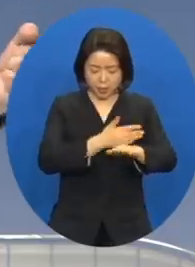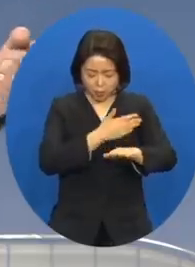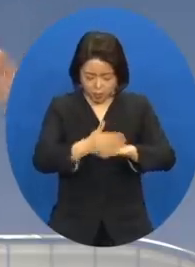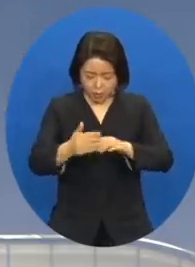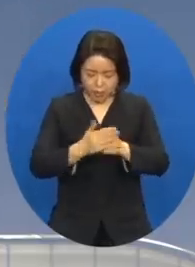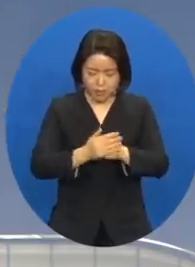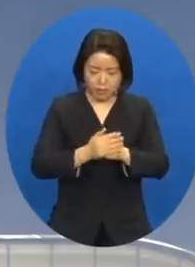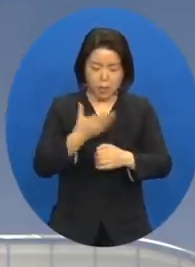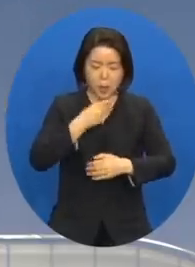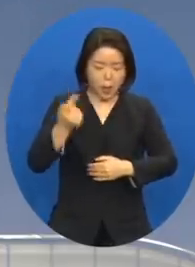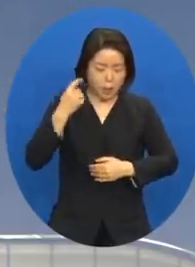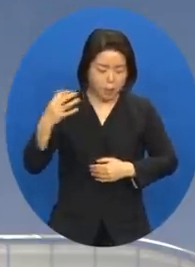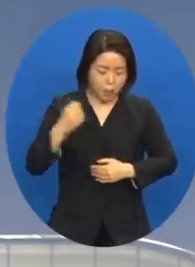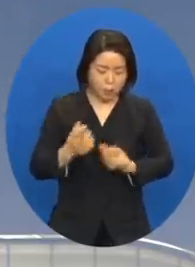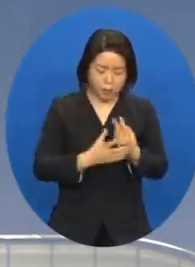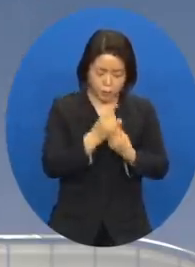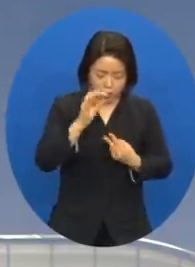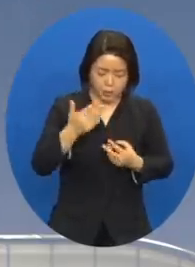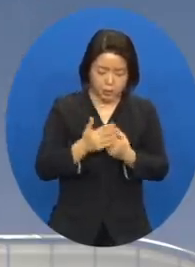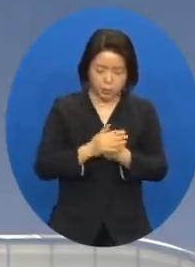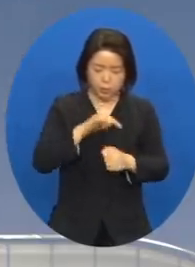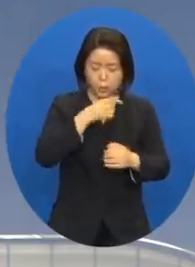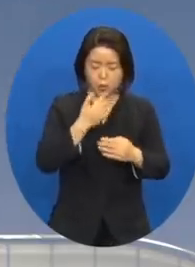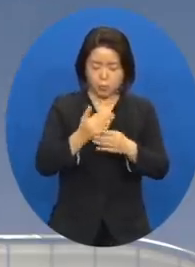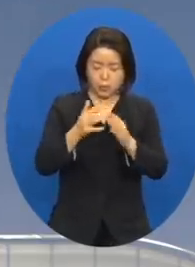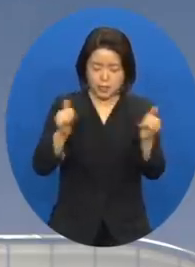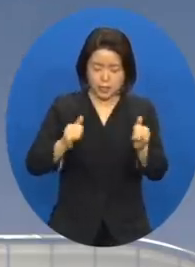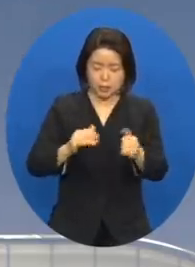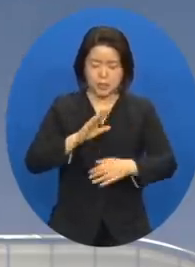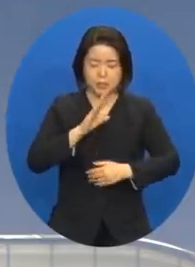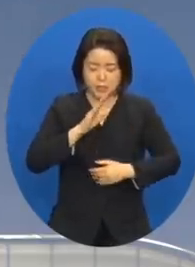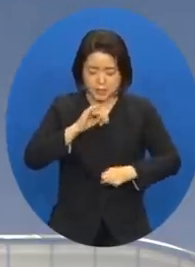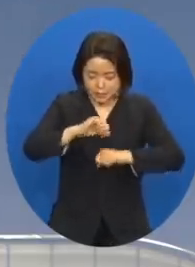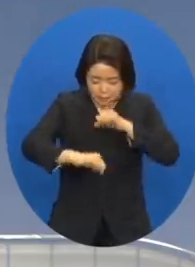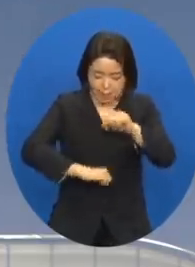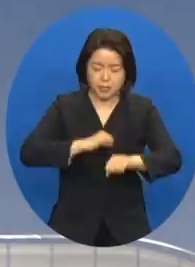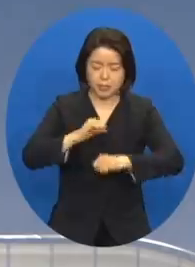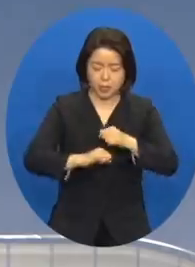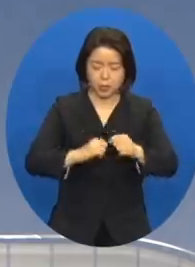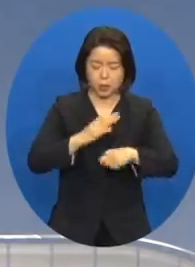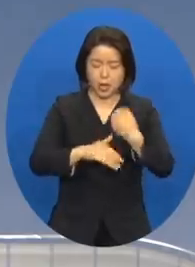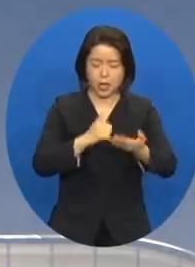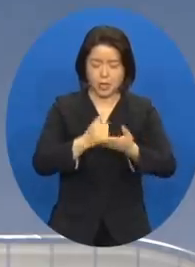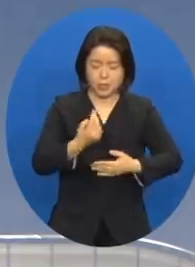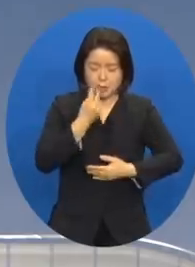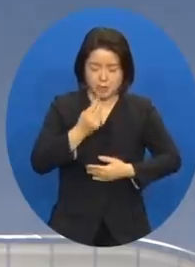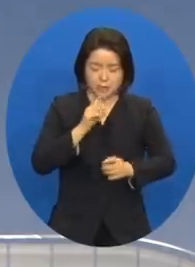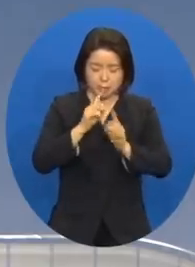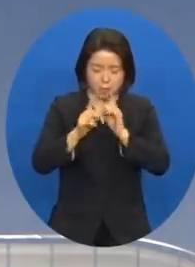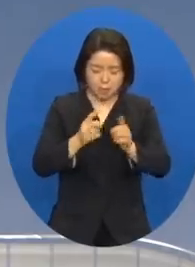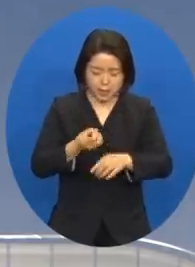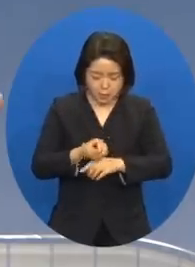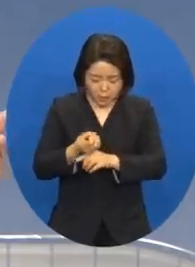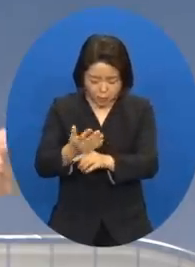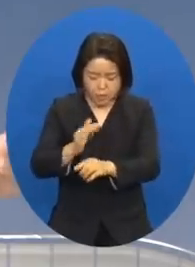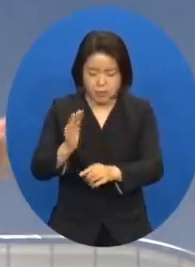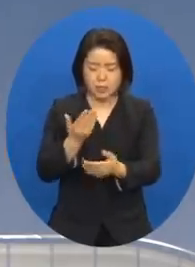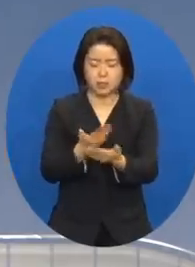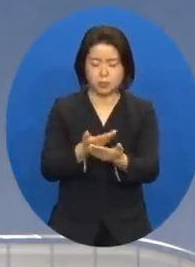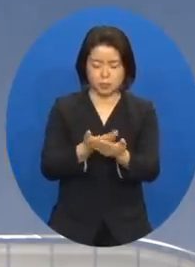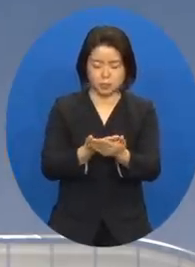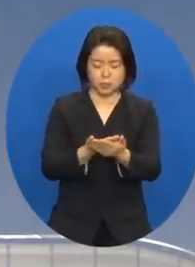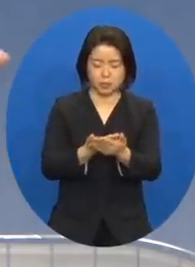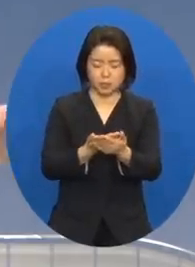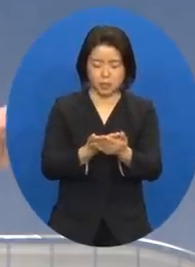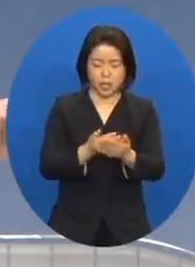복음으로 통일되고 북한 주민들에게 진정한 자유, 하나님의 생명의 말씀이 전해지게 하시고,